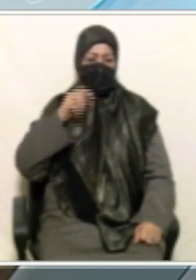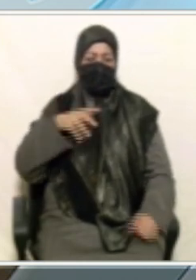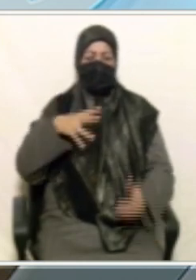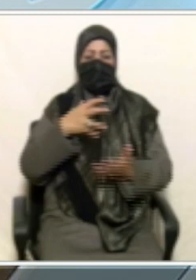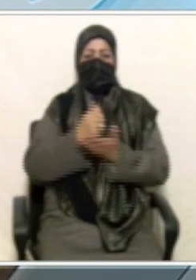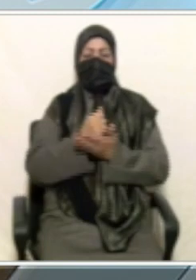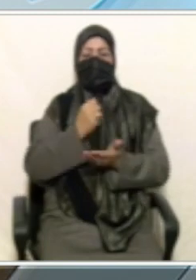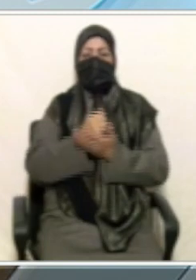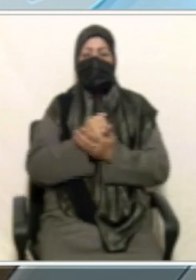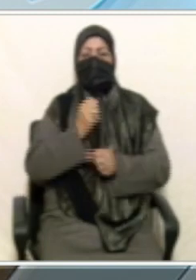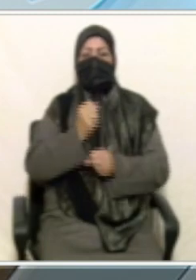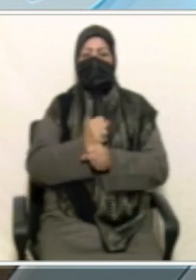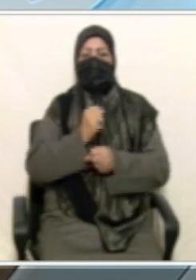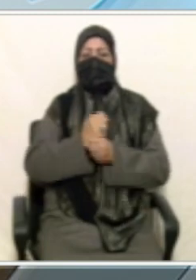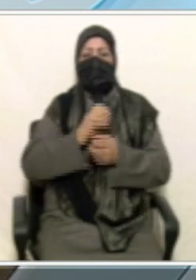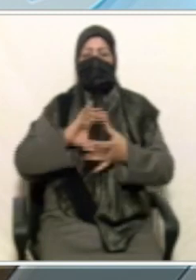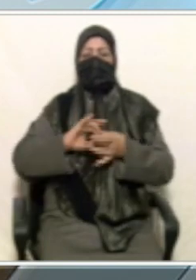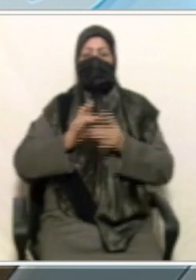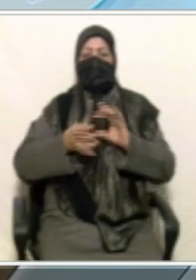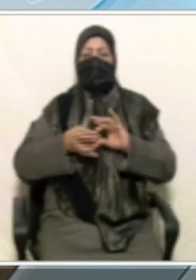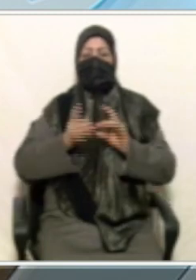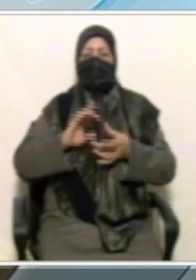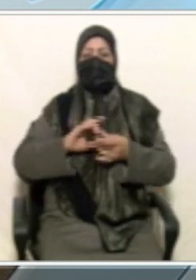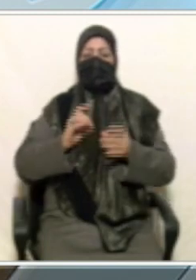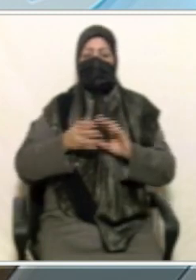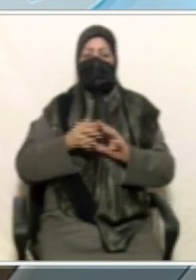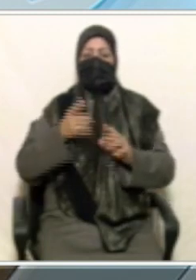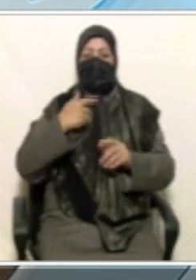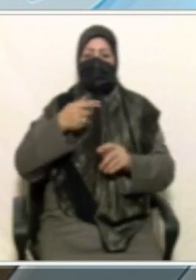والناس في السنوات الأخيرة صار فيها عجز.